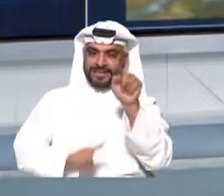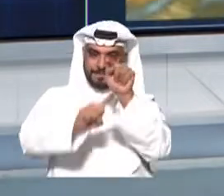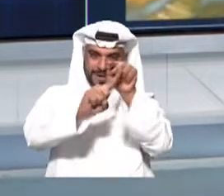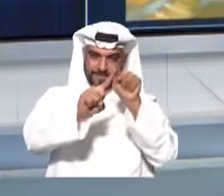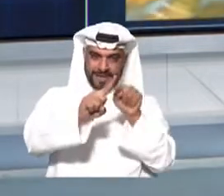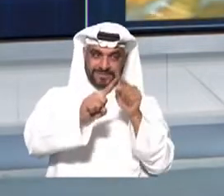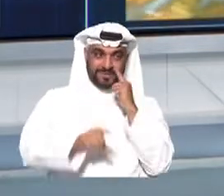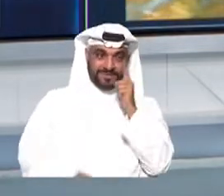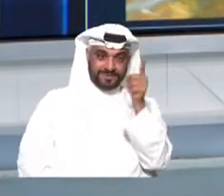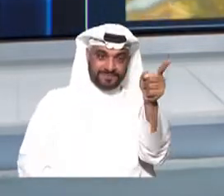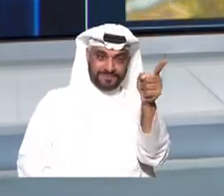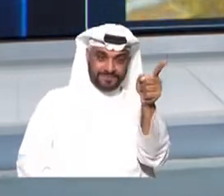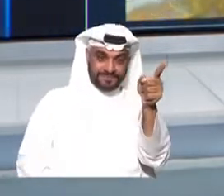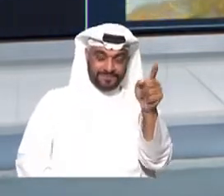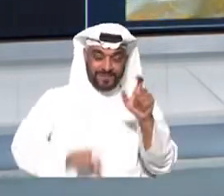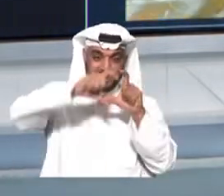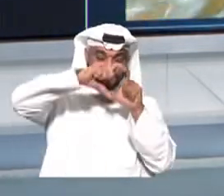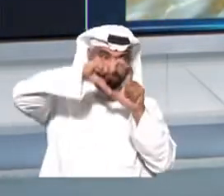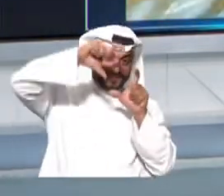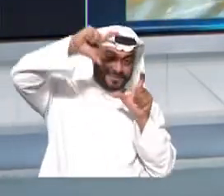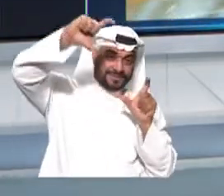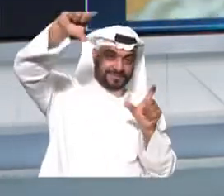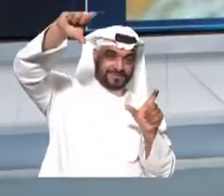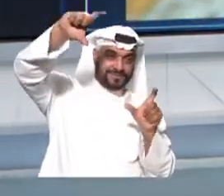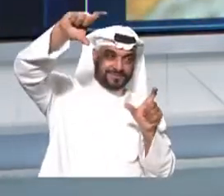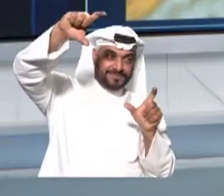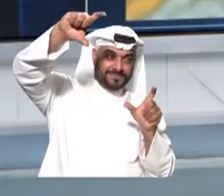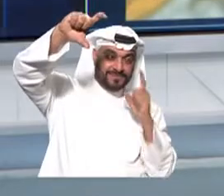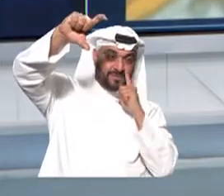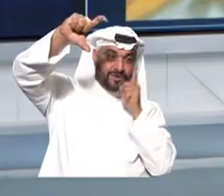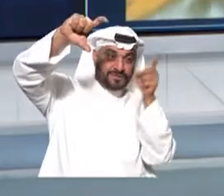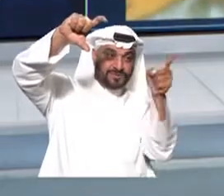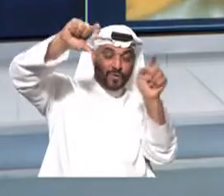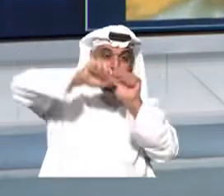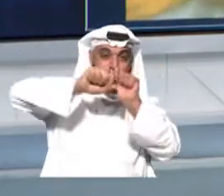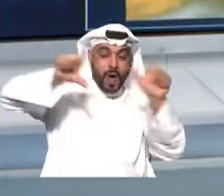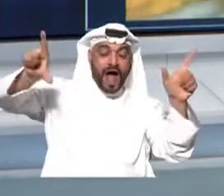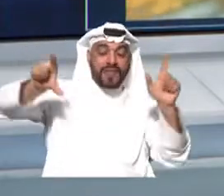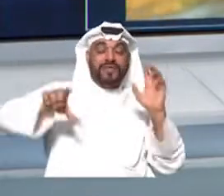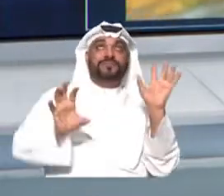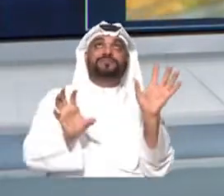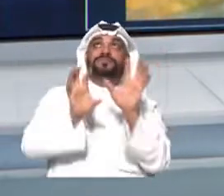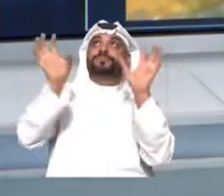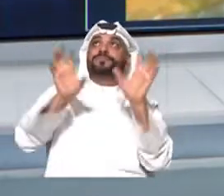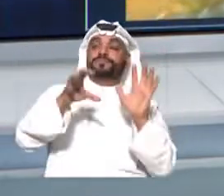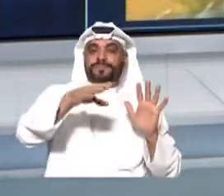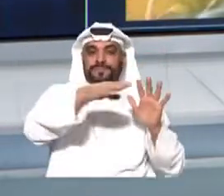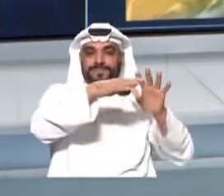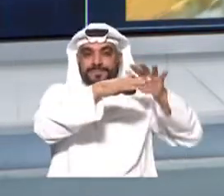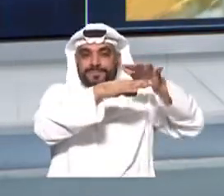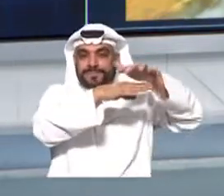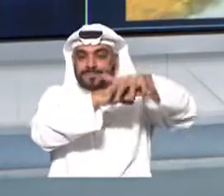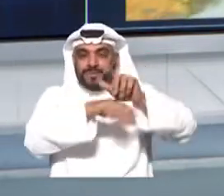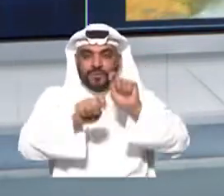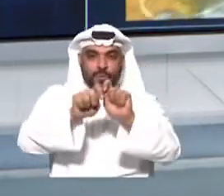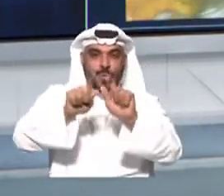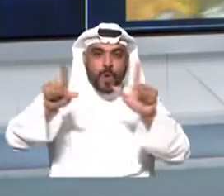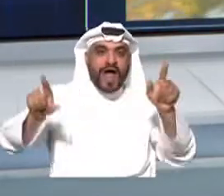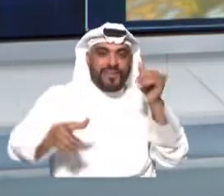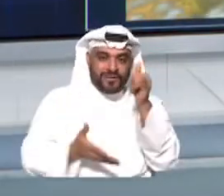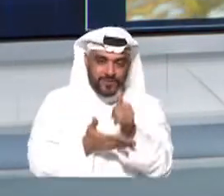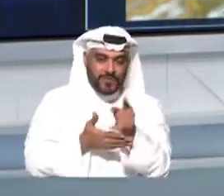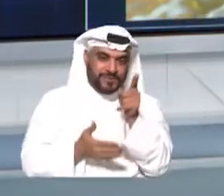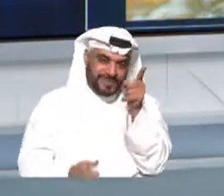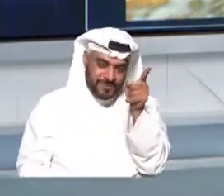تزيد عن 10 كيلو. صور الأقمار الصناعية توضح عبور لبعض السحب المتفرقة، وأيضا تتأثر دولة الكويت بامتداد منخفض جوي